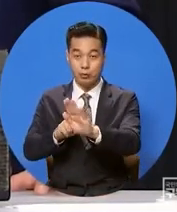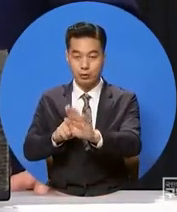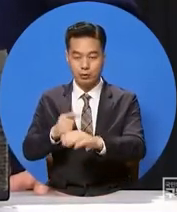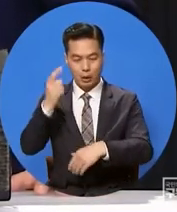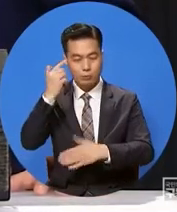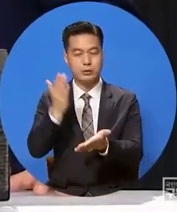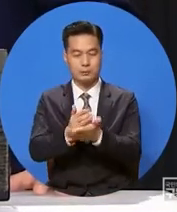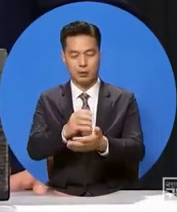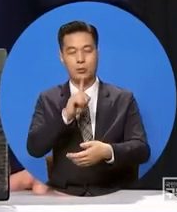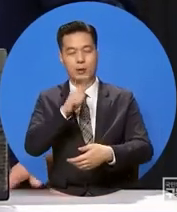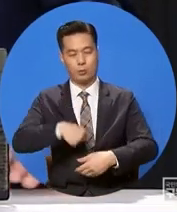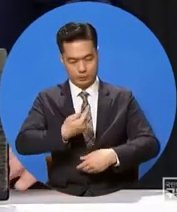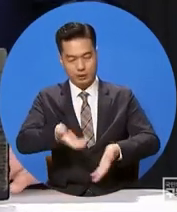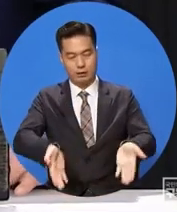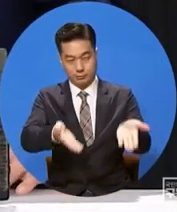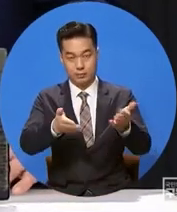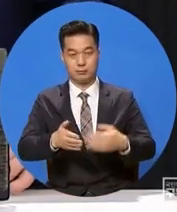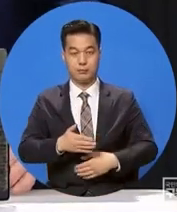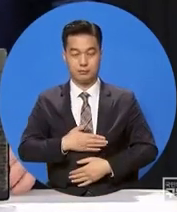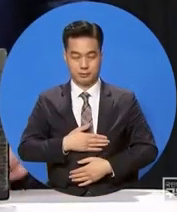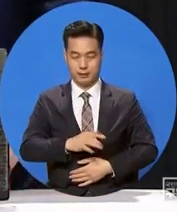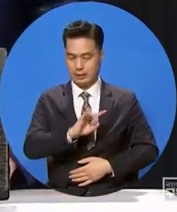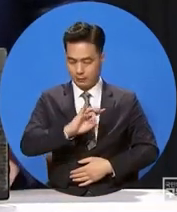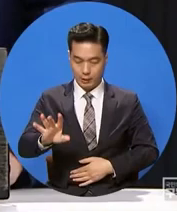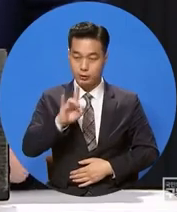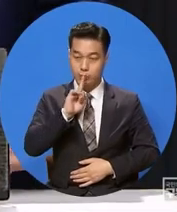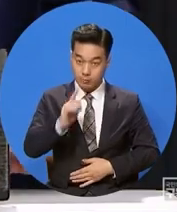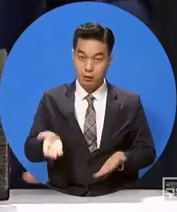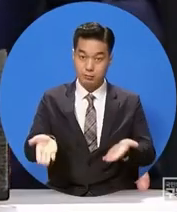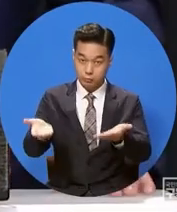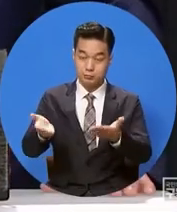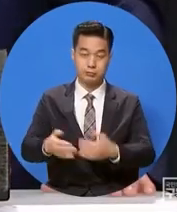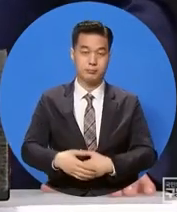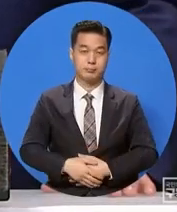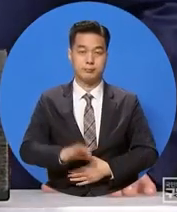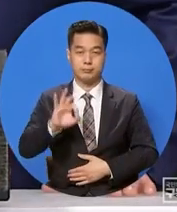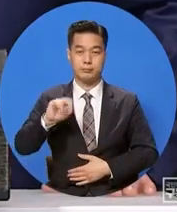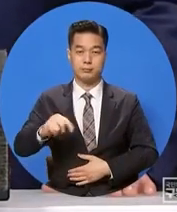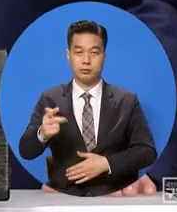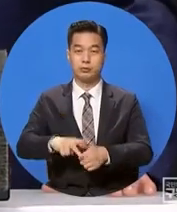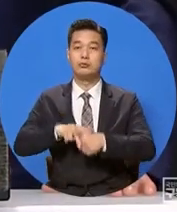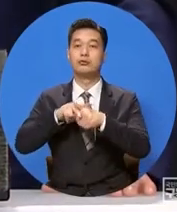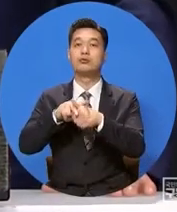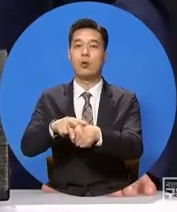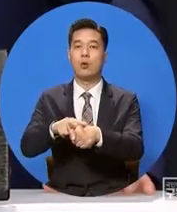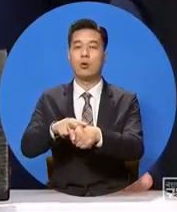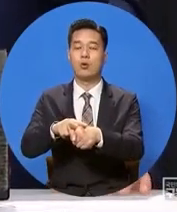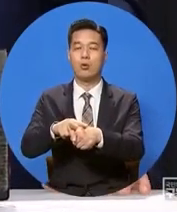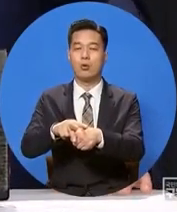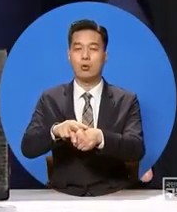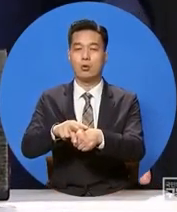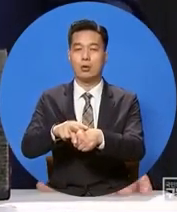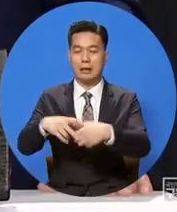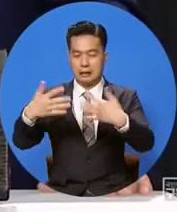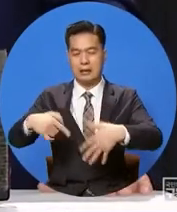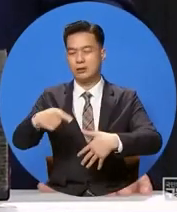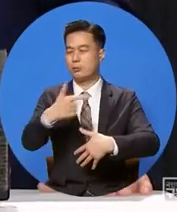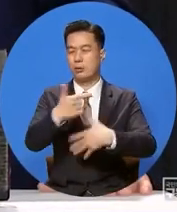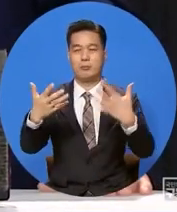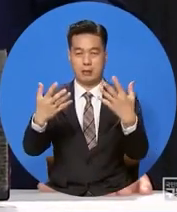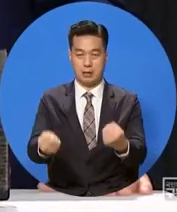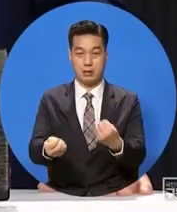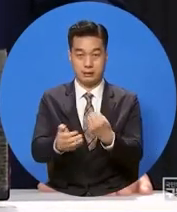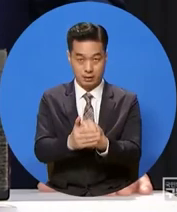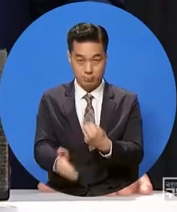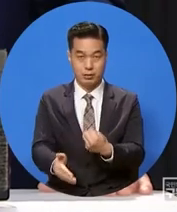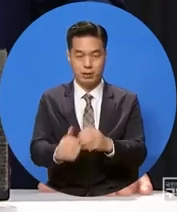아니, 말씀하세요. 그럼. 아니 내가 이제 일방적으로 이야기하는 겁니다. 네. 윤 후보는 후보 리스크가 너무 크기 때문에